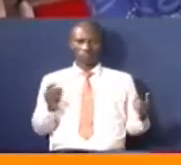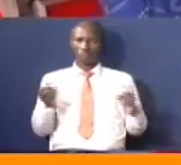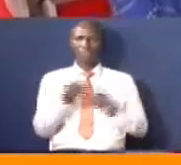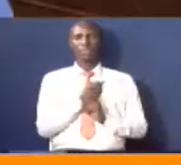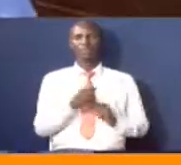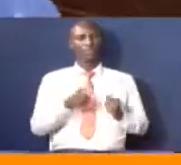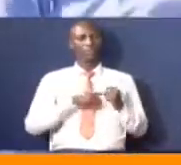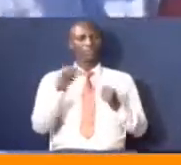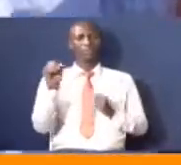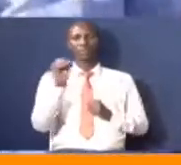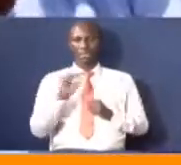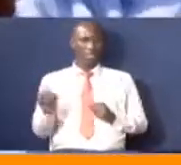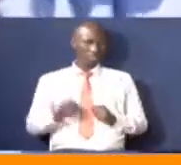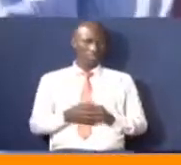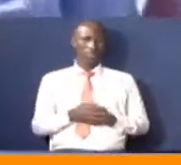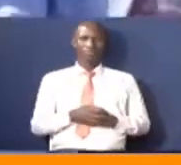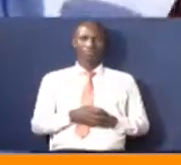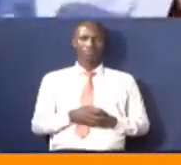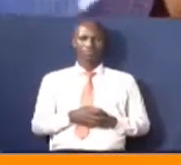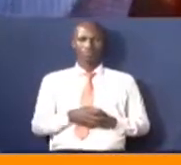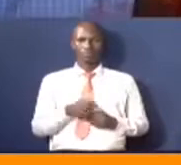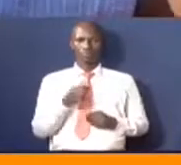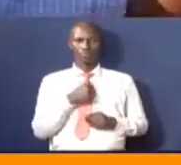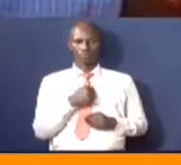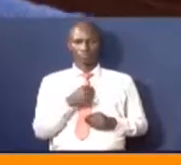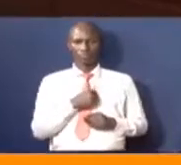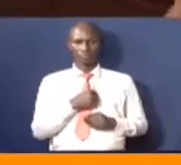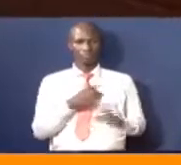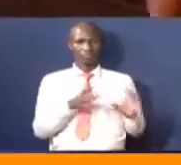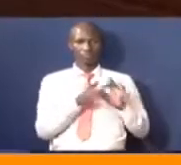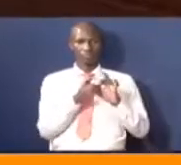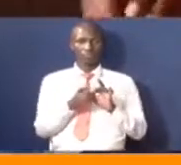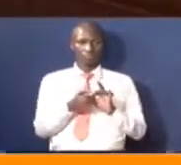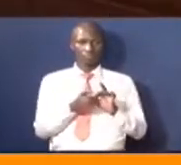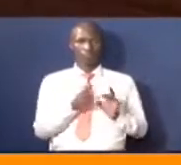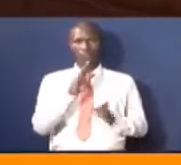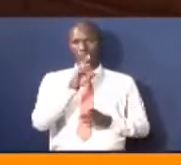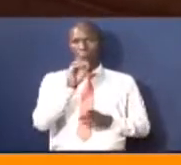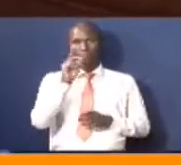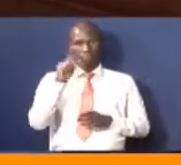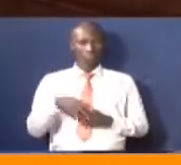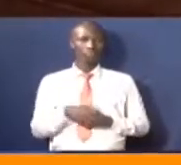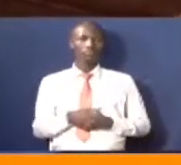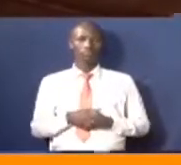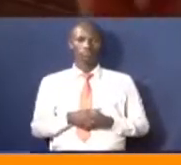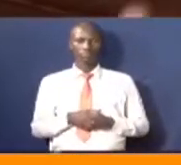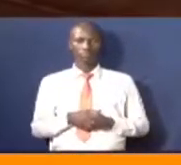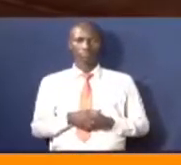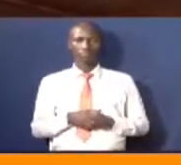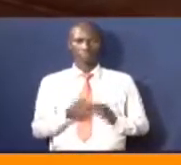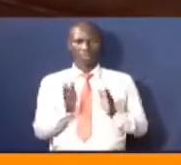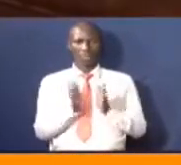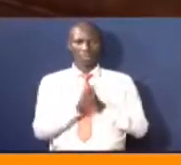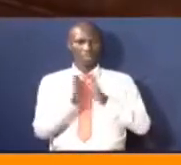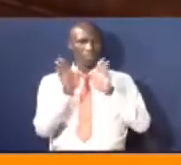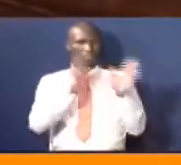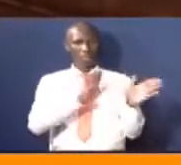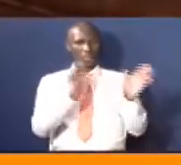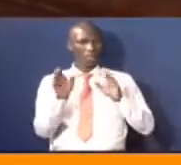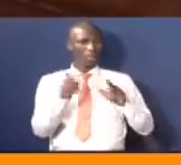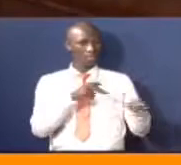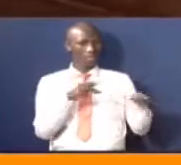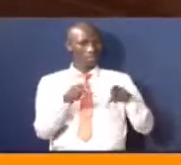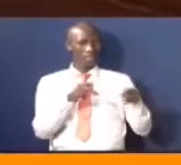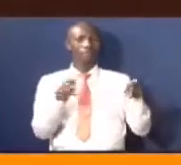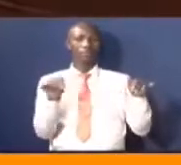wa yana. Mimi na chama changu cha United Democratic Party UDP. Tukiwa na Wiper. Tukiwa